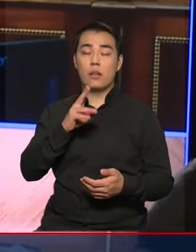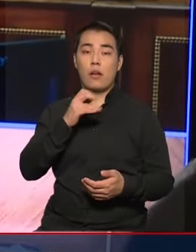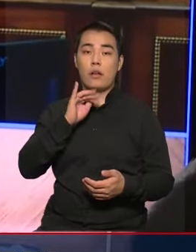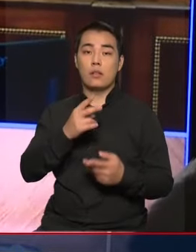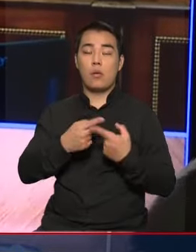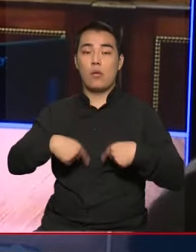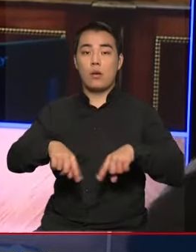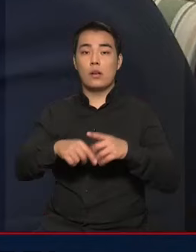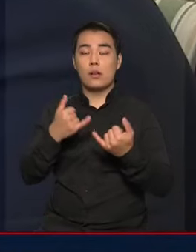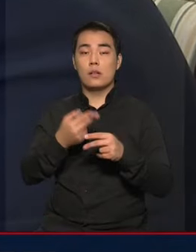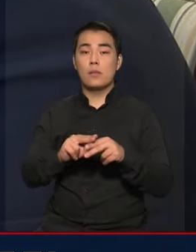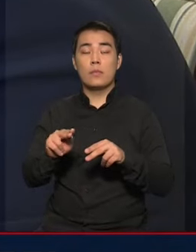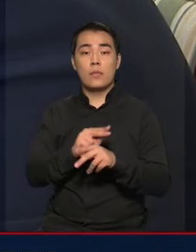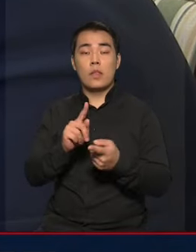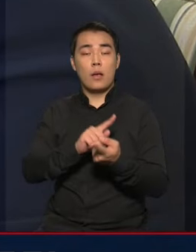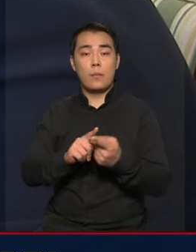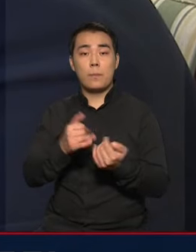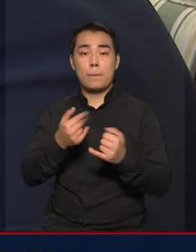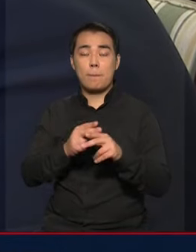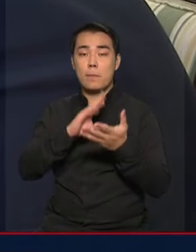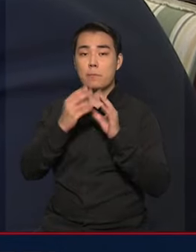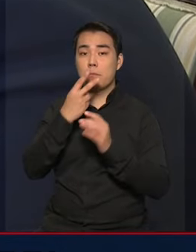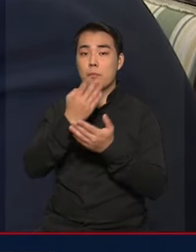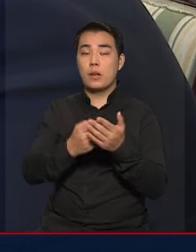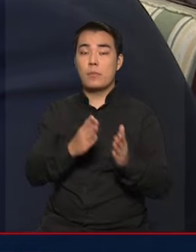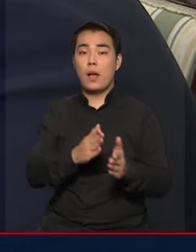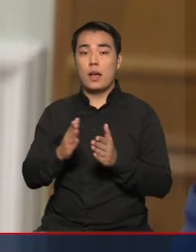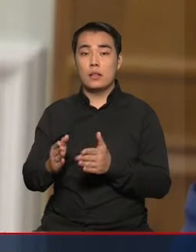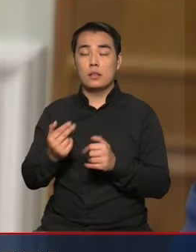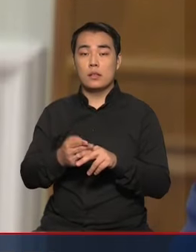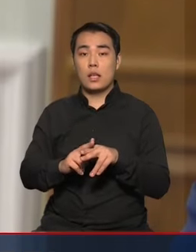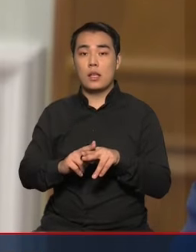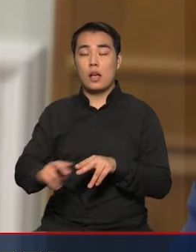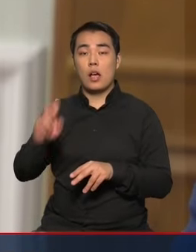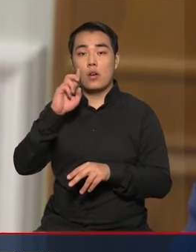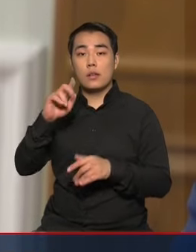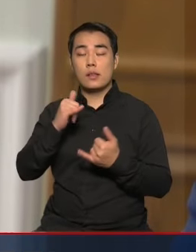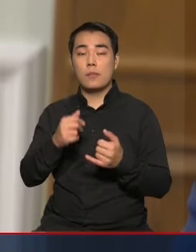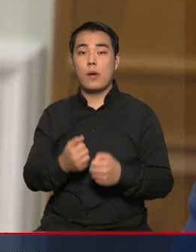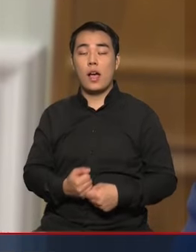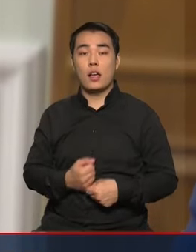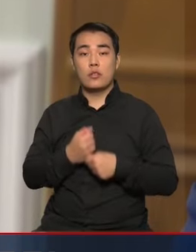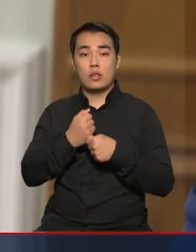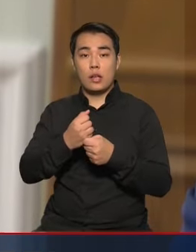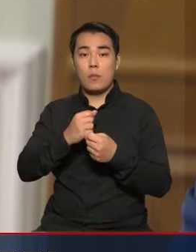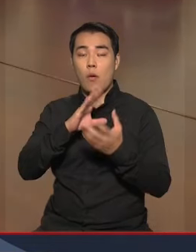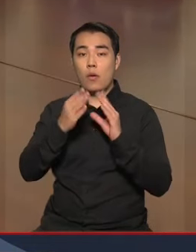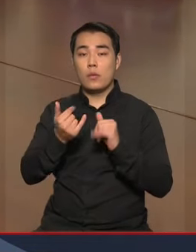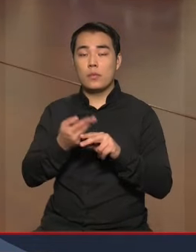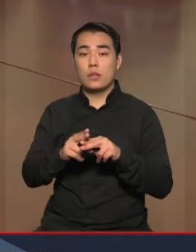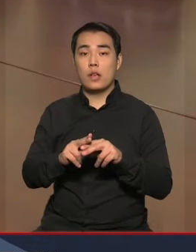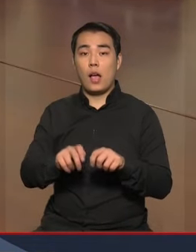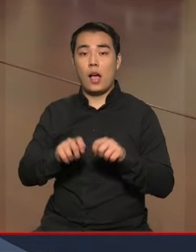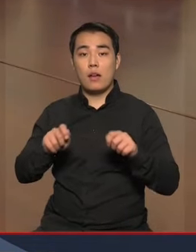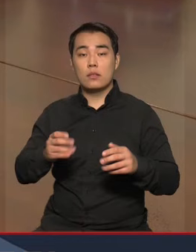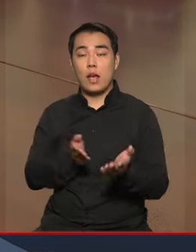органға өңірлік нышандарды әзірлеу мен бекіту жүйесін ретке келтіріп, мемлекеттік рәміздердің қолданылуы мен насихатталуын одан әрі